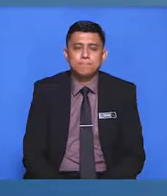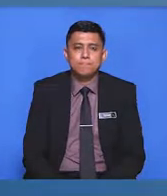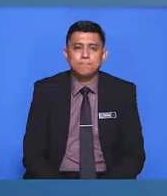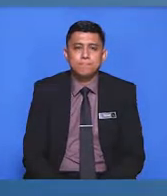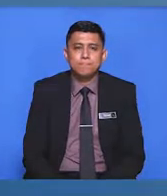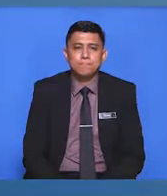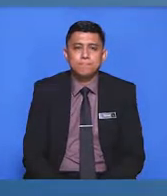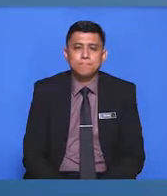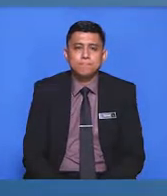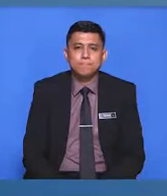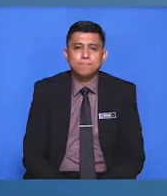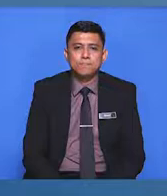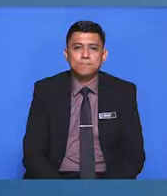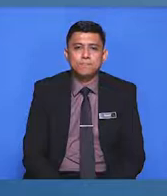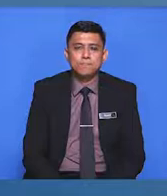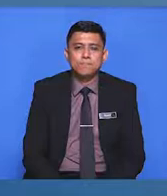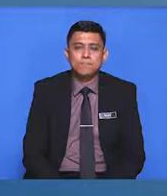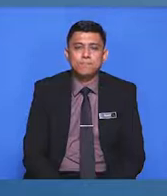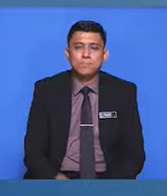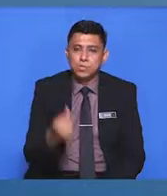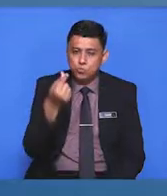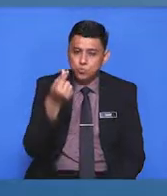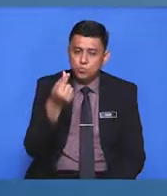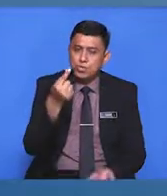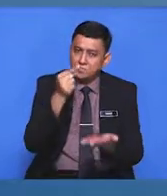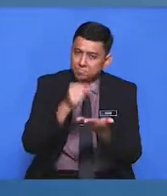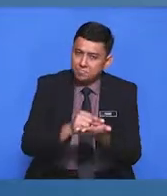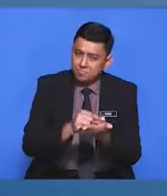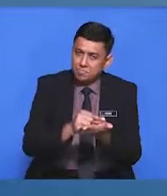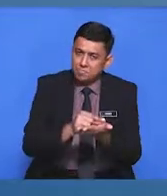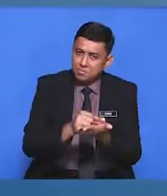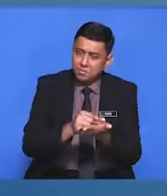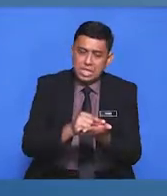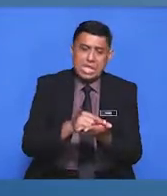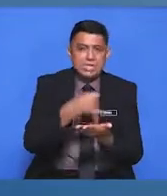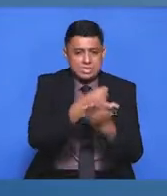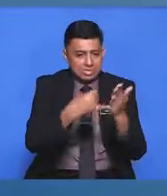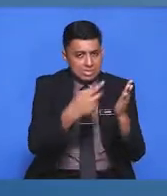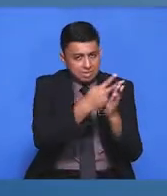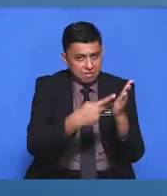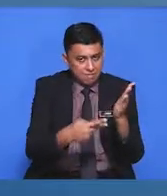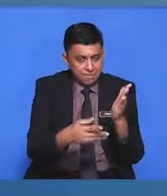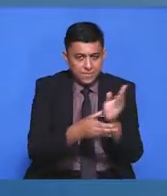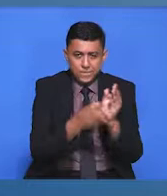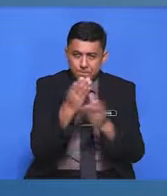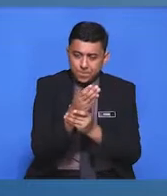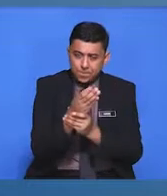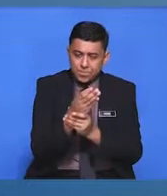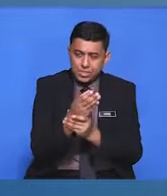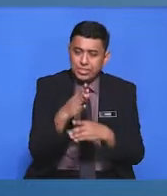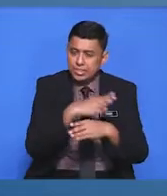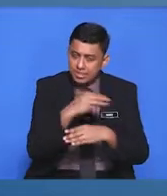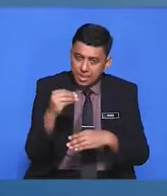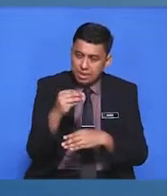Duit shilling pula mengabadikan seni kraftangan tradisional dan keindahan flora negara berlandaskan